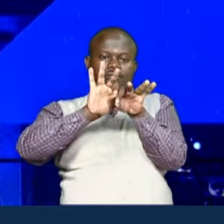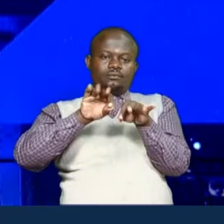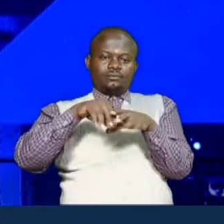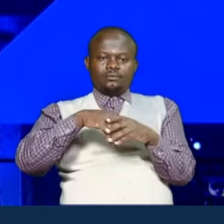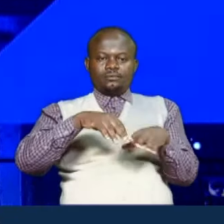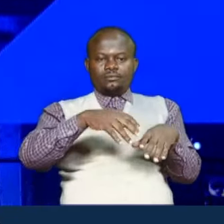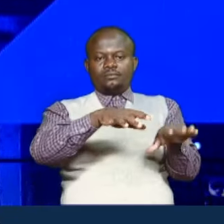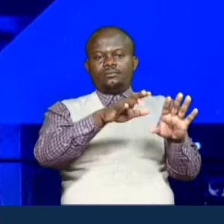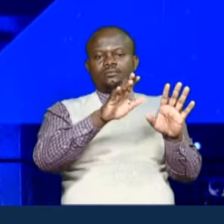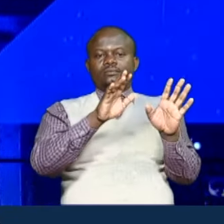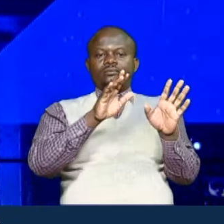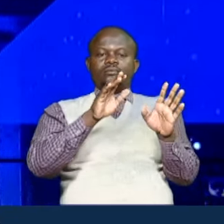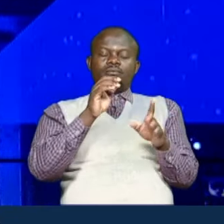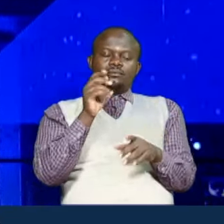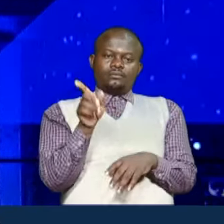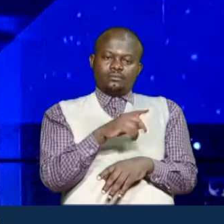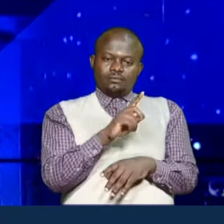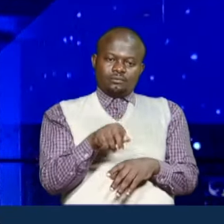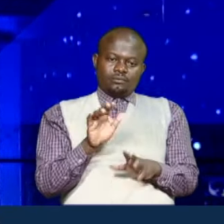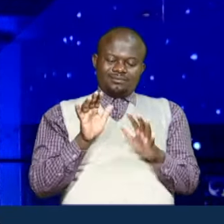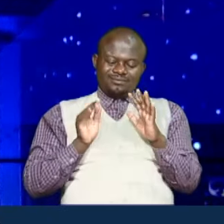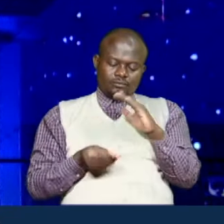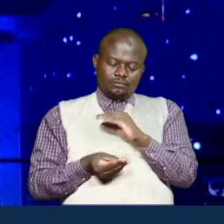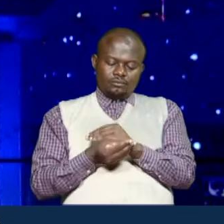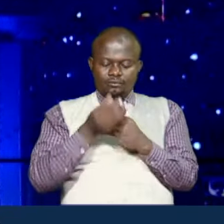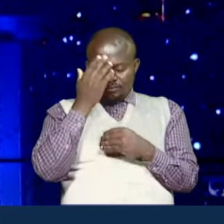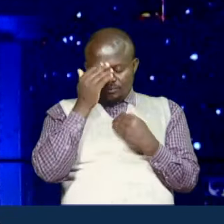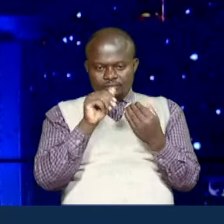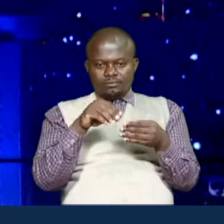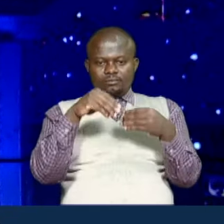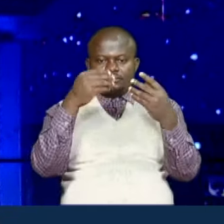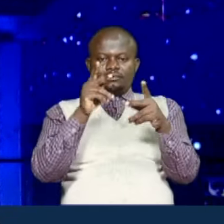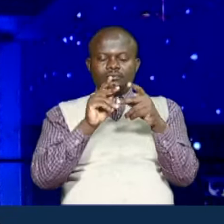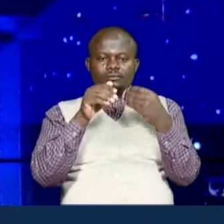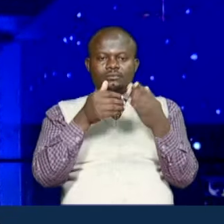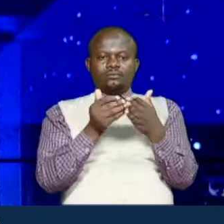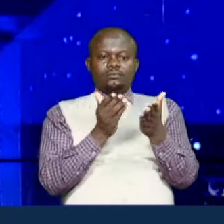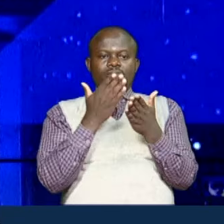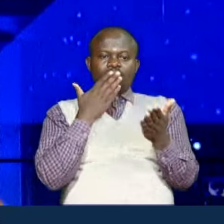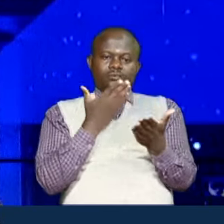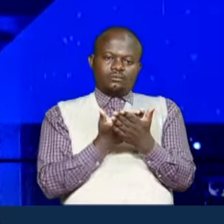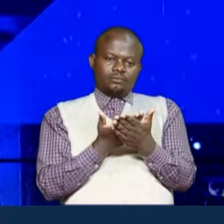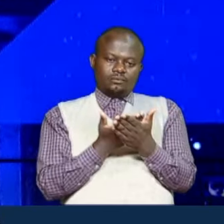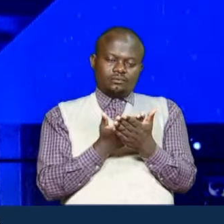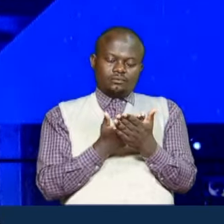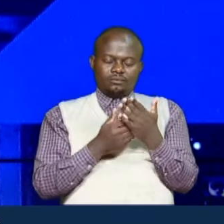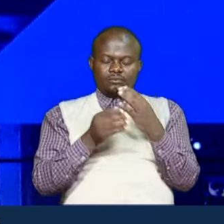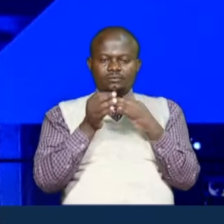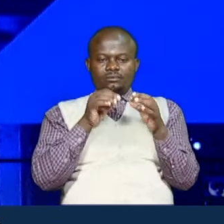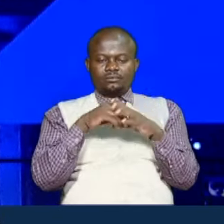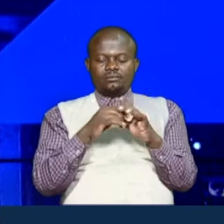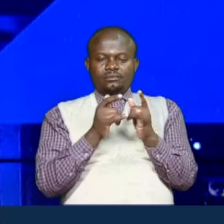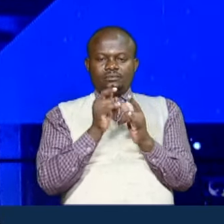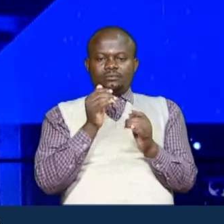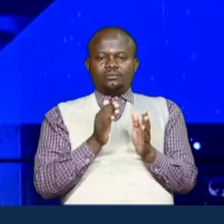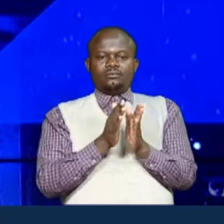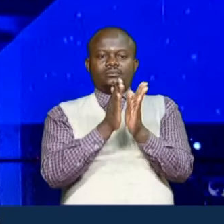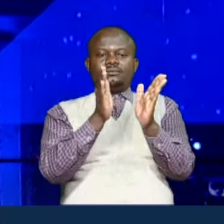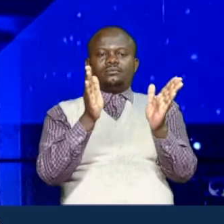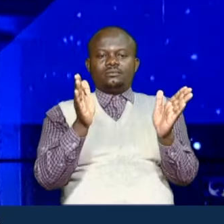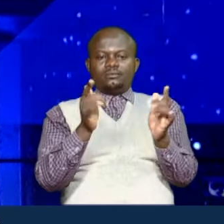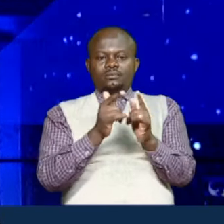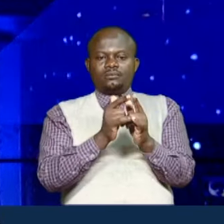kwanga umugayo bakirinda ruswa kugira ngo babashe guha abaturage serivisi nziza bigaruseho mu nama rusange y'urwego